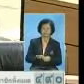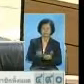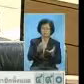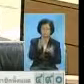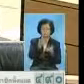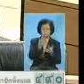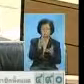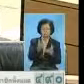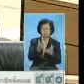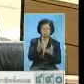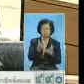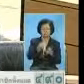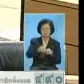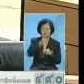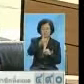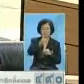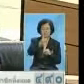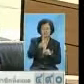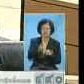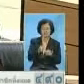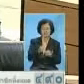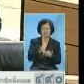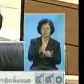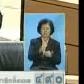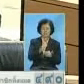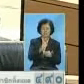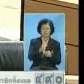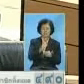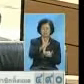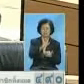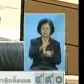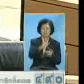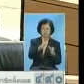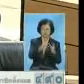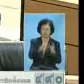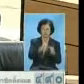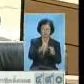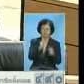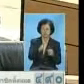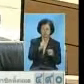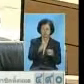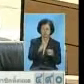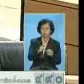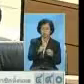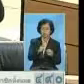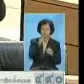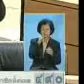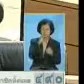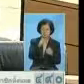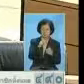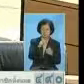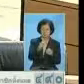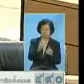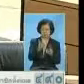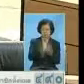เห็นคุณงามความดีแม้แต่น้อยเลยนะครับว่าในเฟสฉุกเฉินรีบด่วนเฉพาะหน้าต้องเอาเงิน